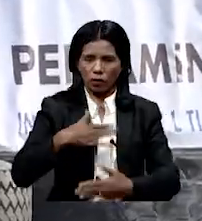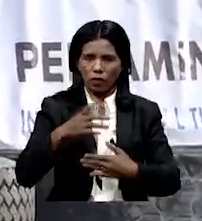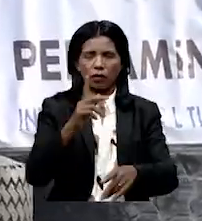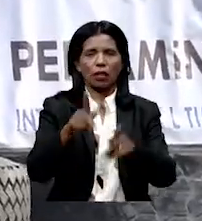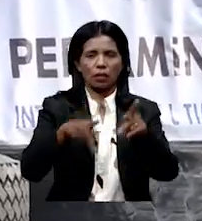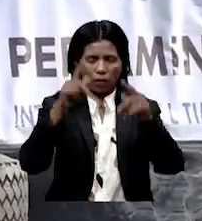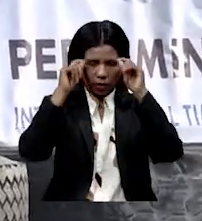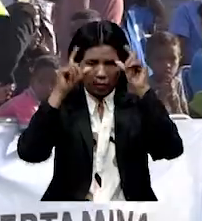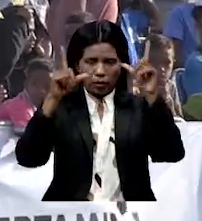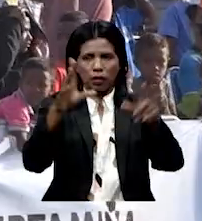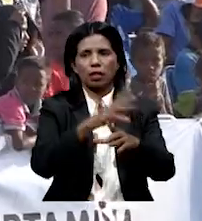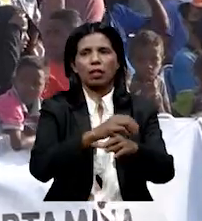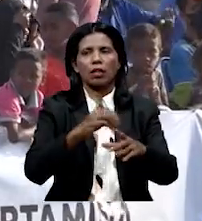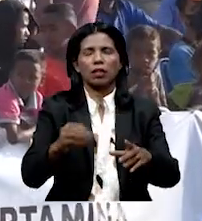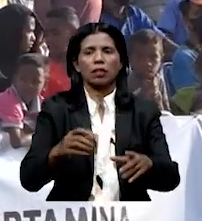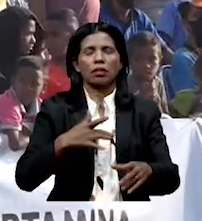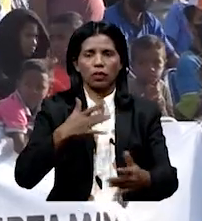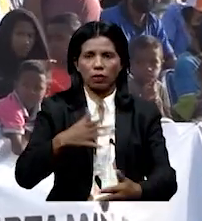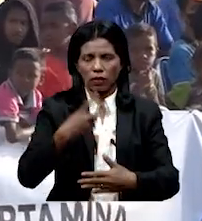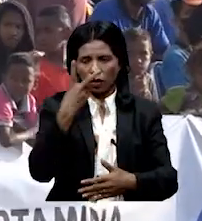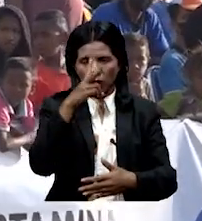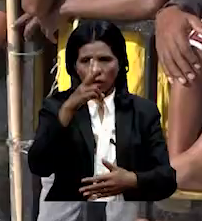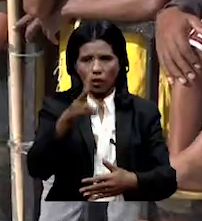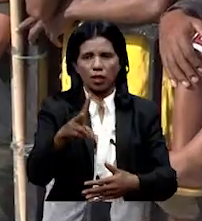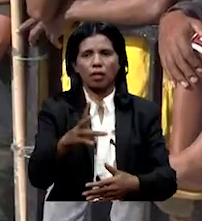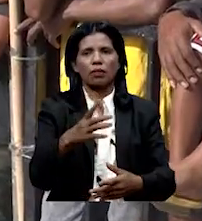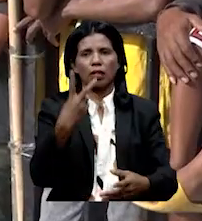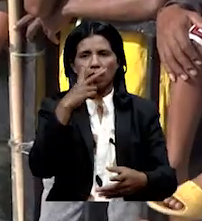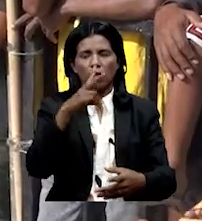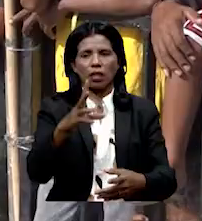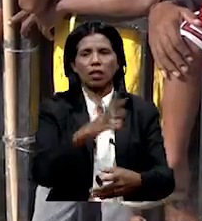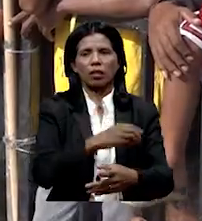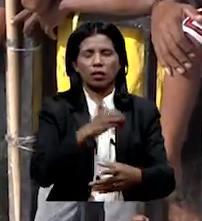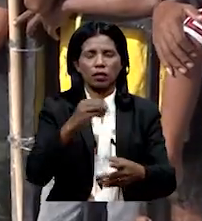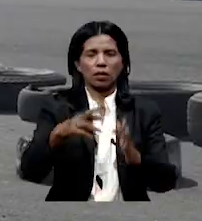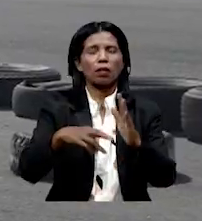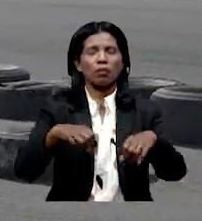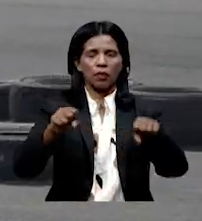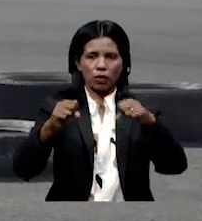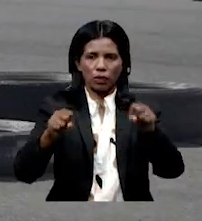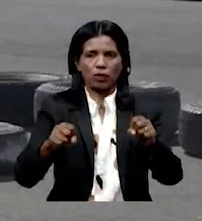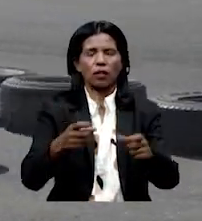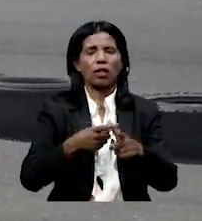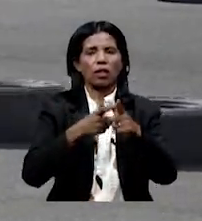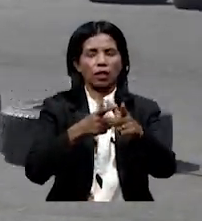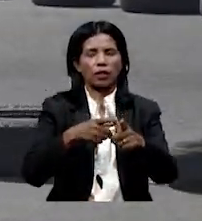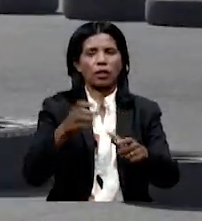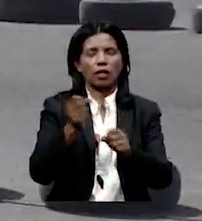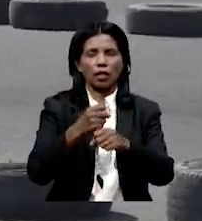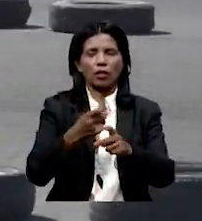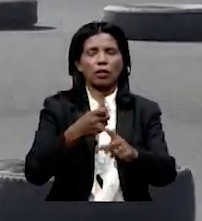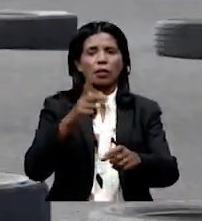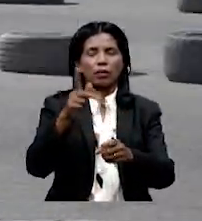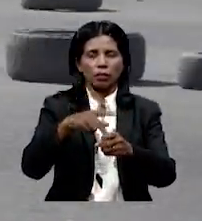povo Timor Leste nebe entusiasmo tebes, hodi assiste evento Road Race nebe mak realiza o se Pertamina Internacional